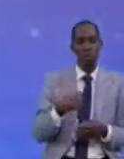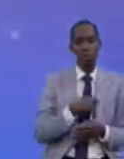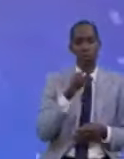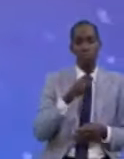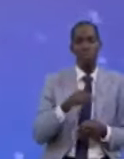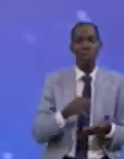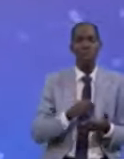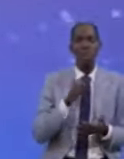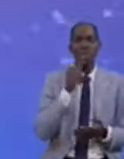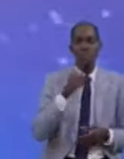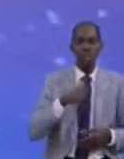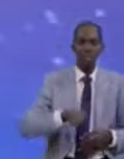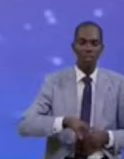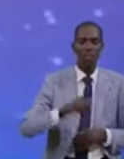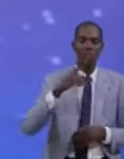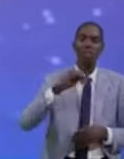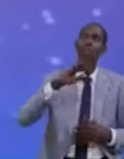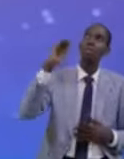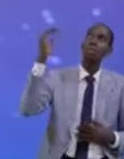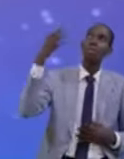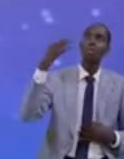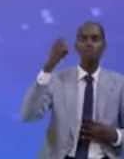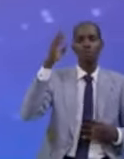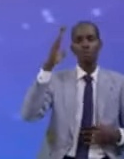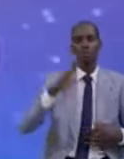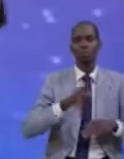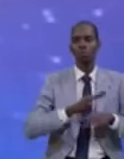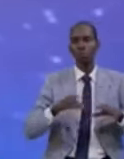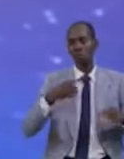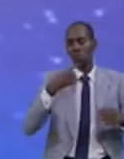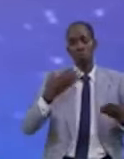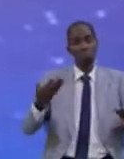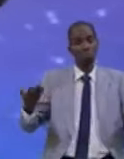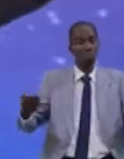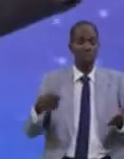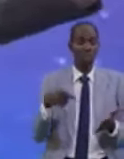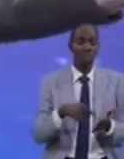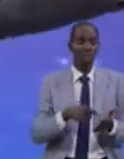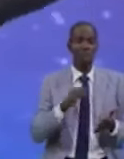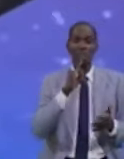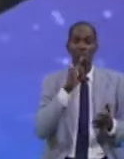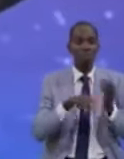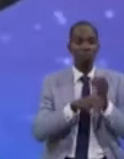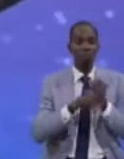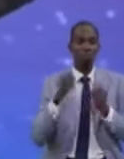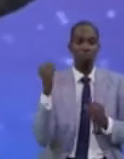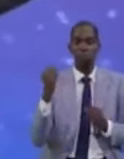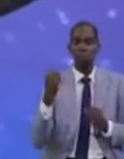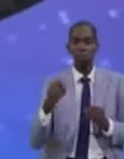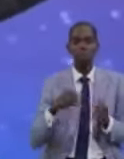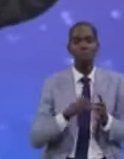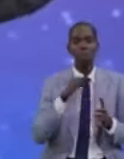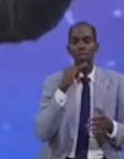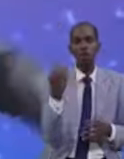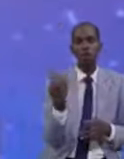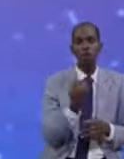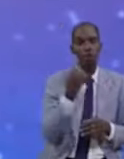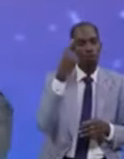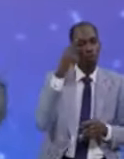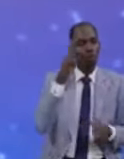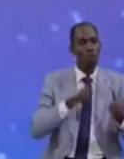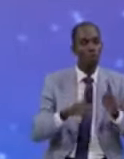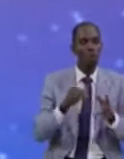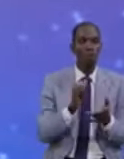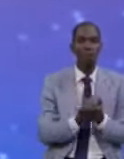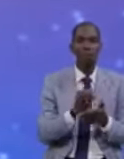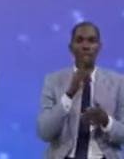Dieu ne dis pas ah que ça c'est la croisade et comme c'est la croisade c'est pour ceux qui reçoivent la grâce de Dieu pour la